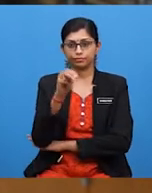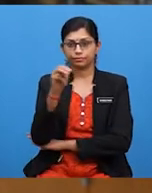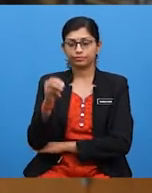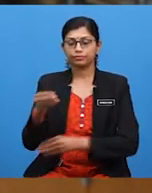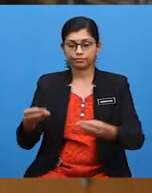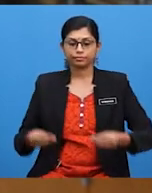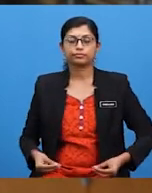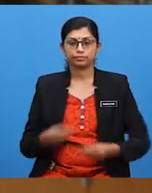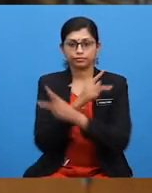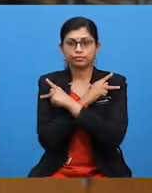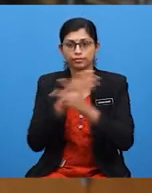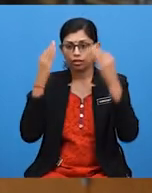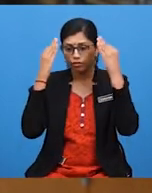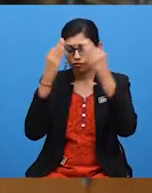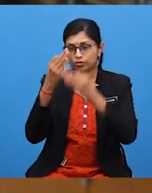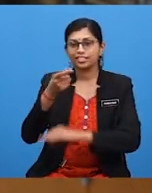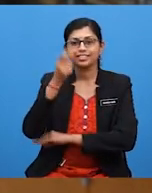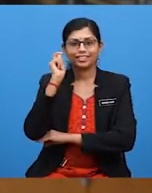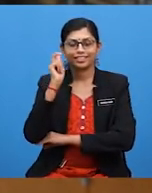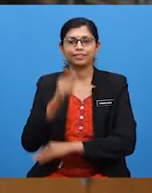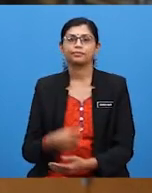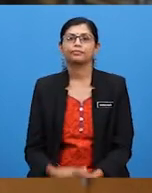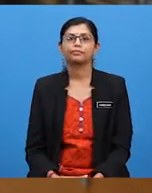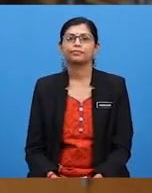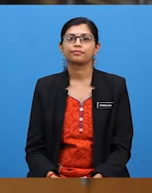terima kasih murid-murid di atas tumpuan dan